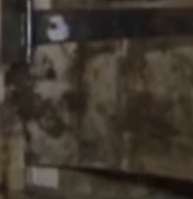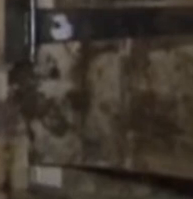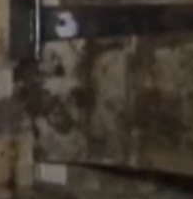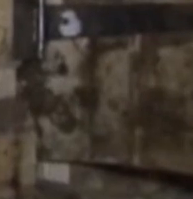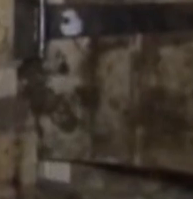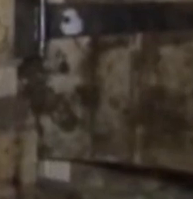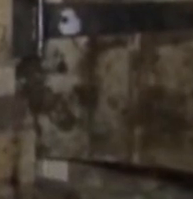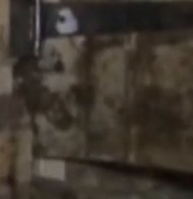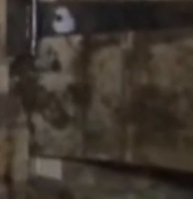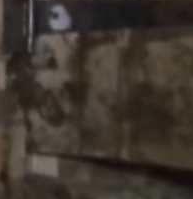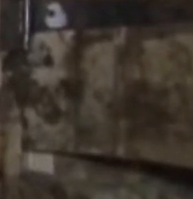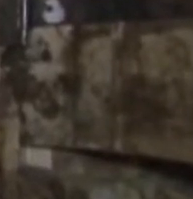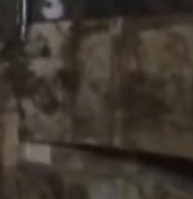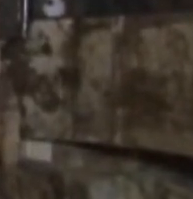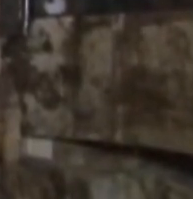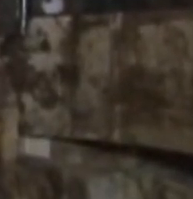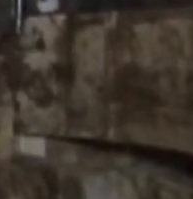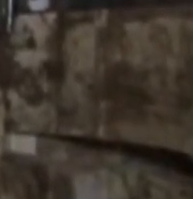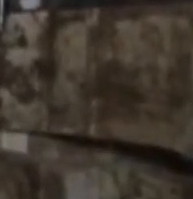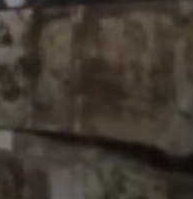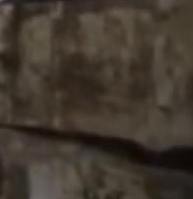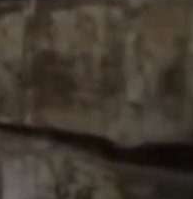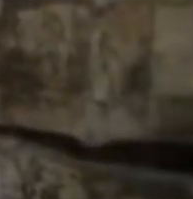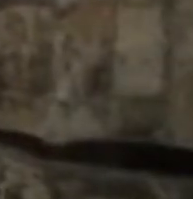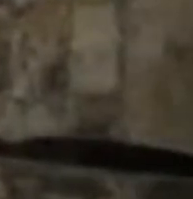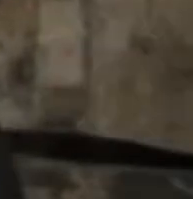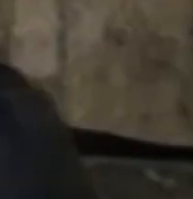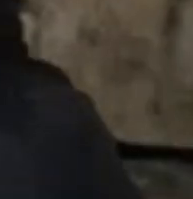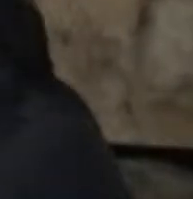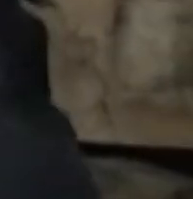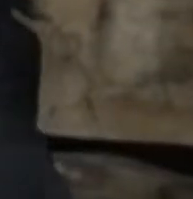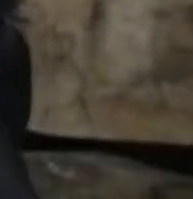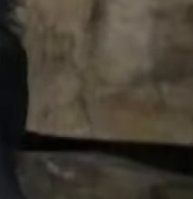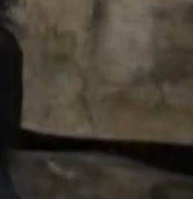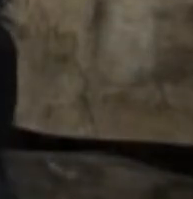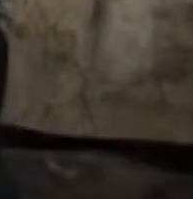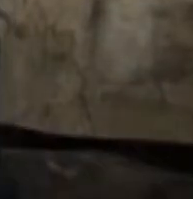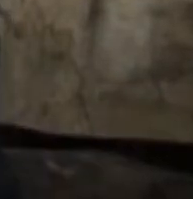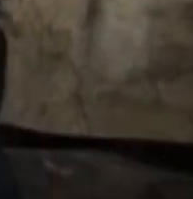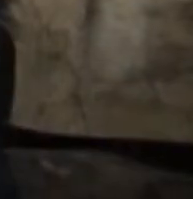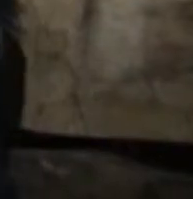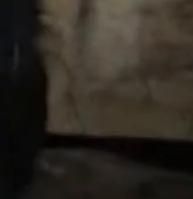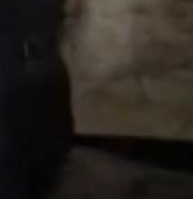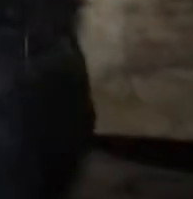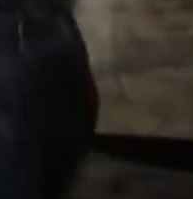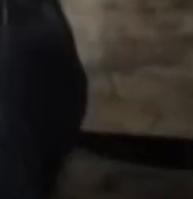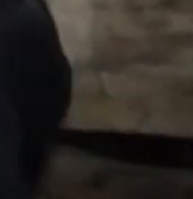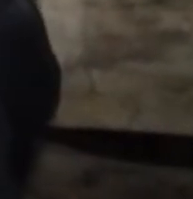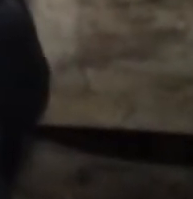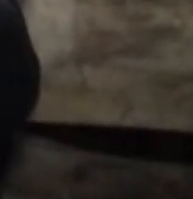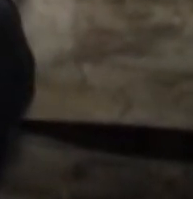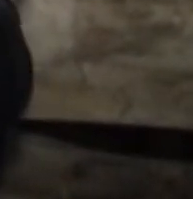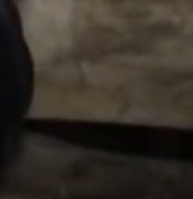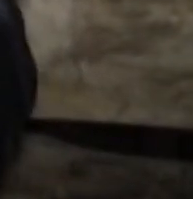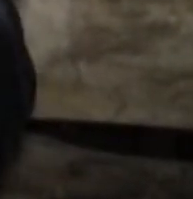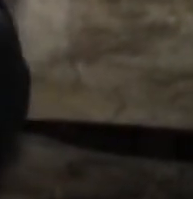Він заїжджений. Його готували до перегонів. Напередодні війни, так? А він вже